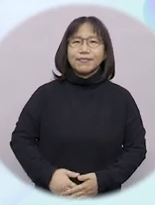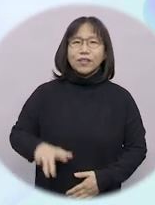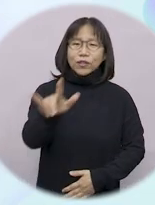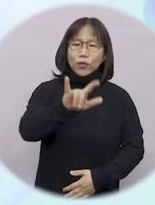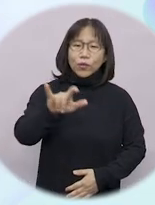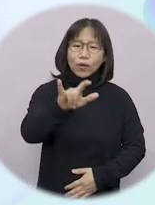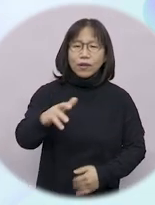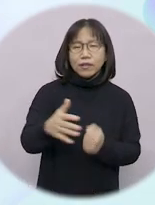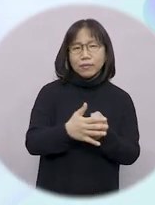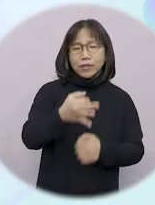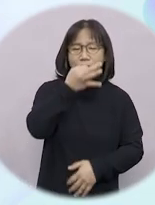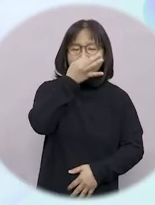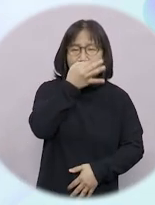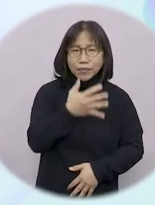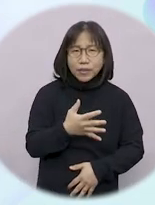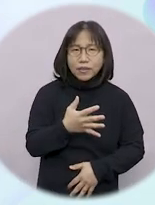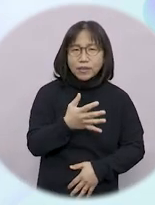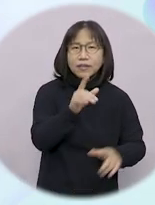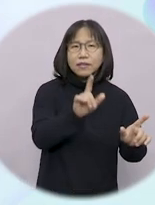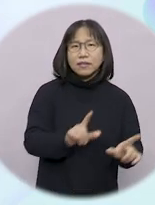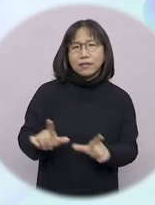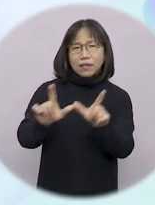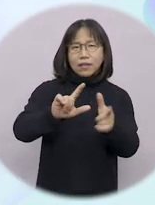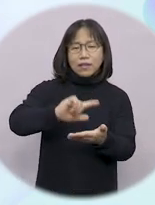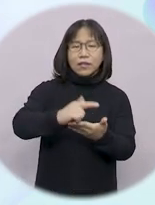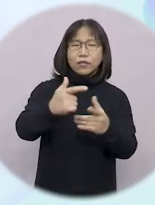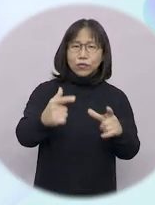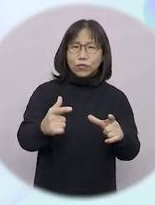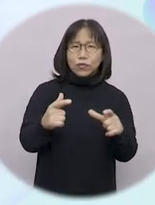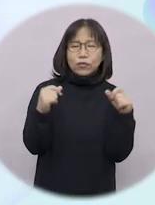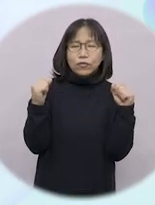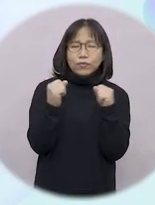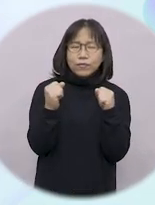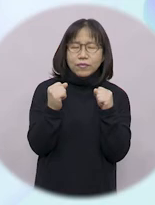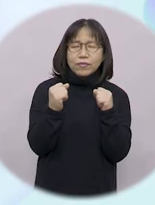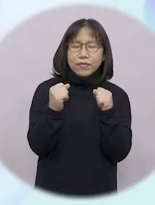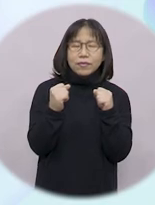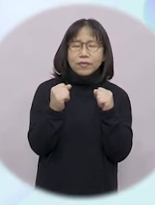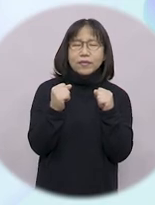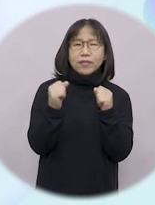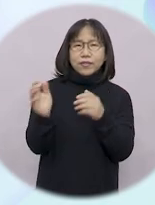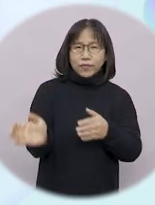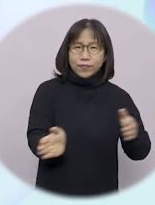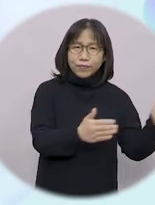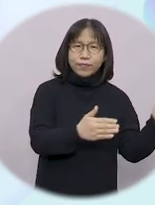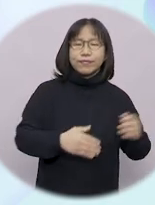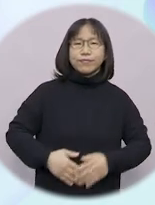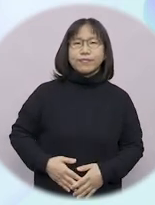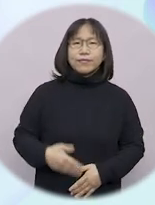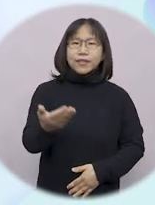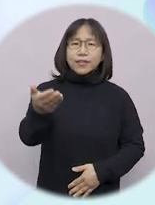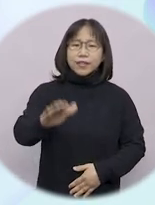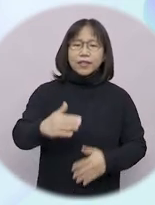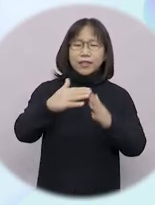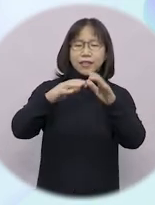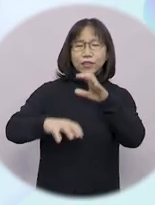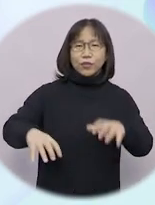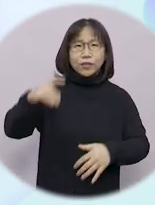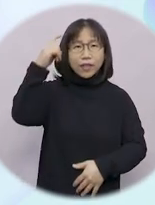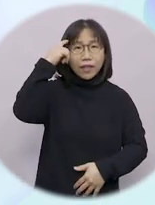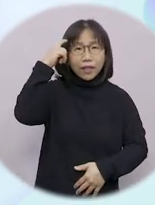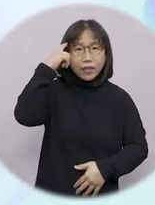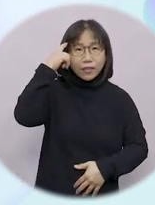코로 날 구로 모두가 힘든 상황 속에 강소 9 역시 힘든 겨울을 보내 왔습니다 하지만 이웃을 돌보는